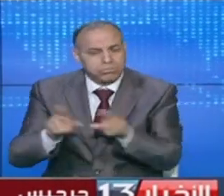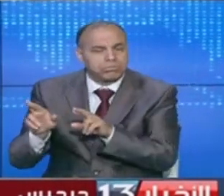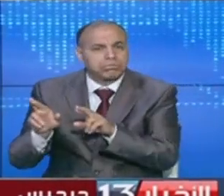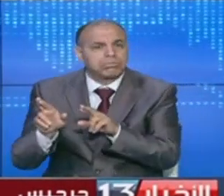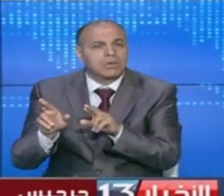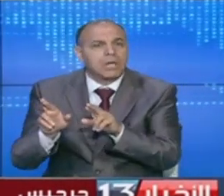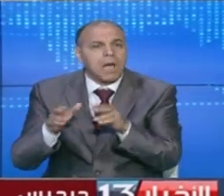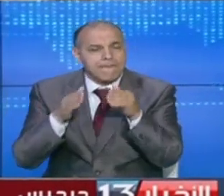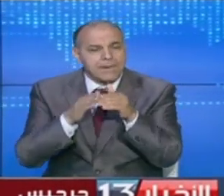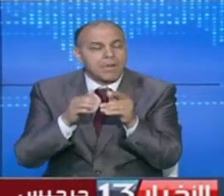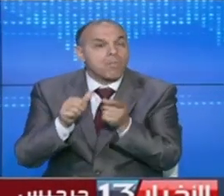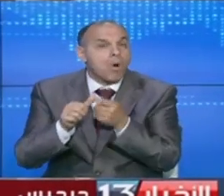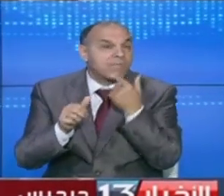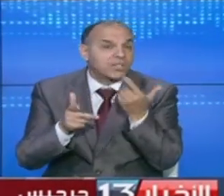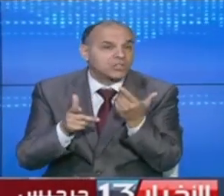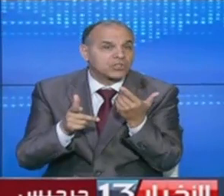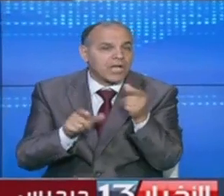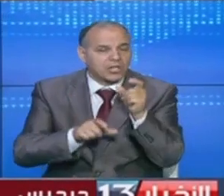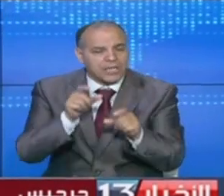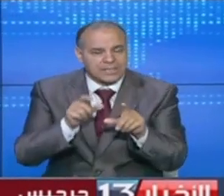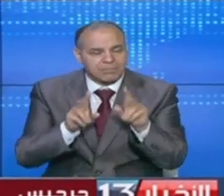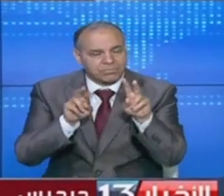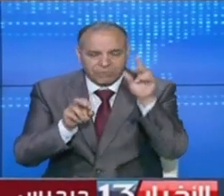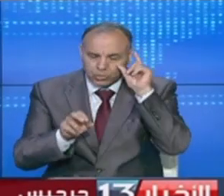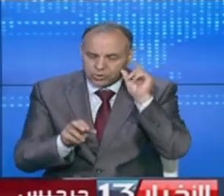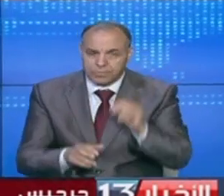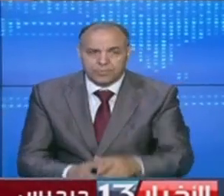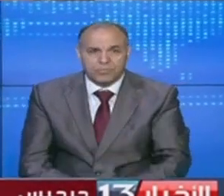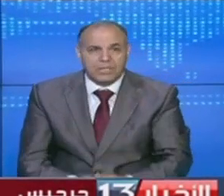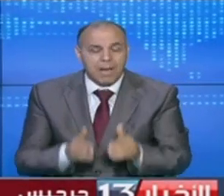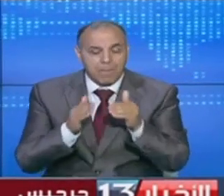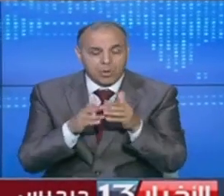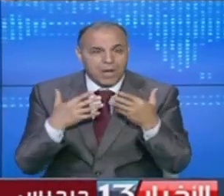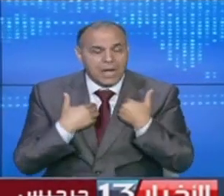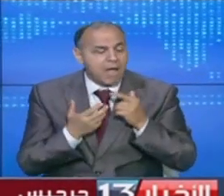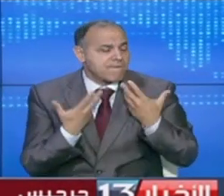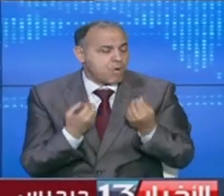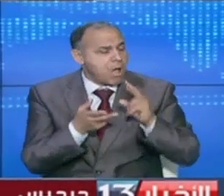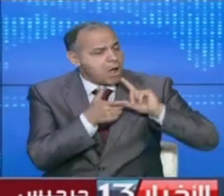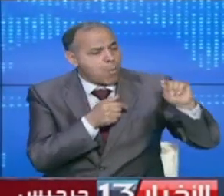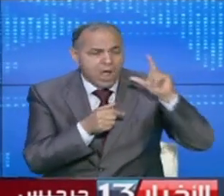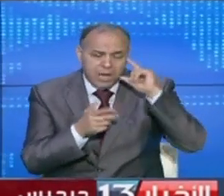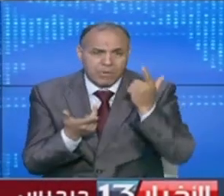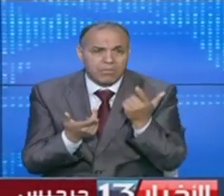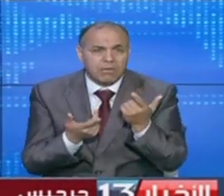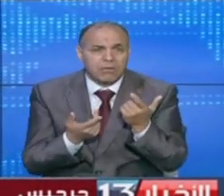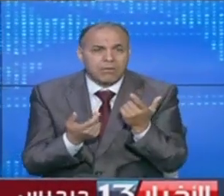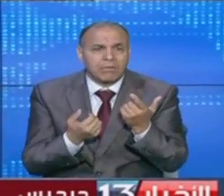المطلوبه الاساسيه هؤلاء العراقيين المطلوب قعدنا